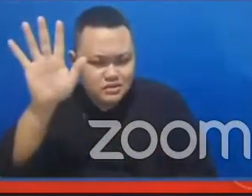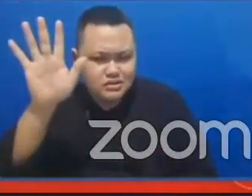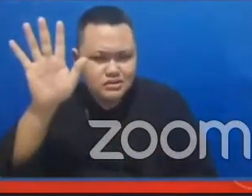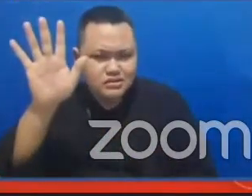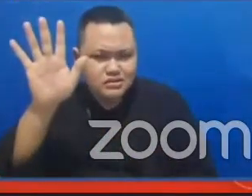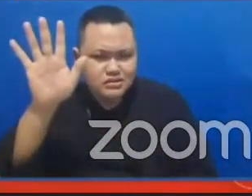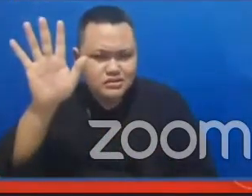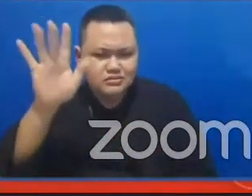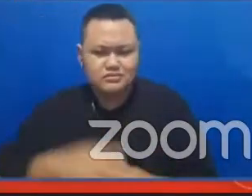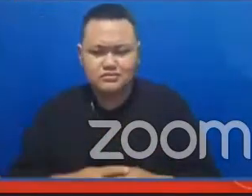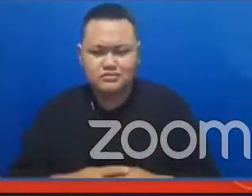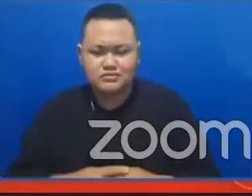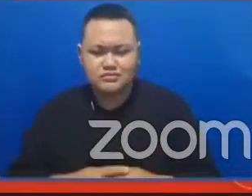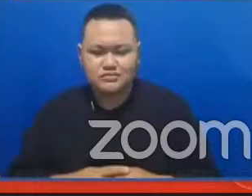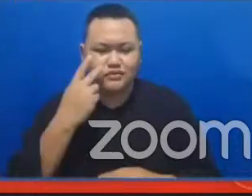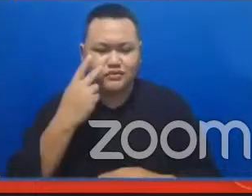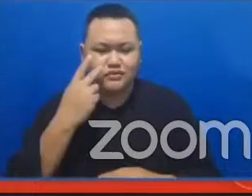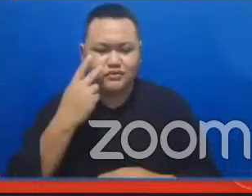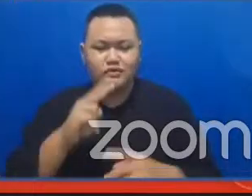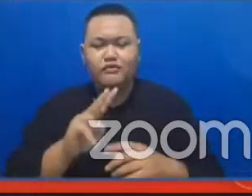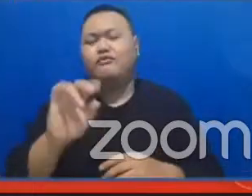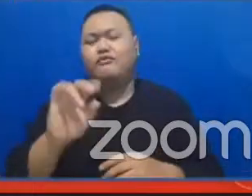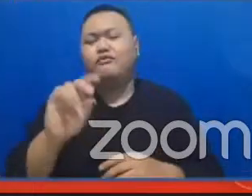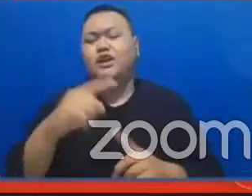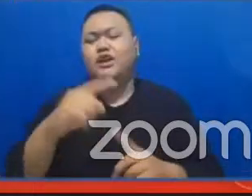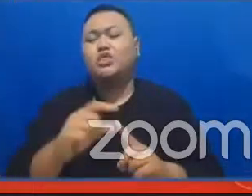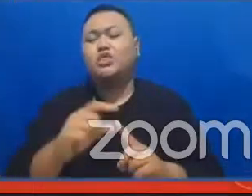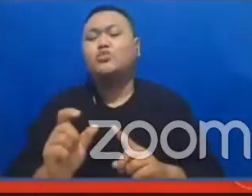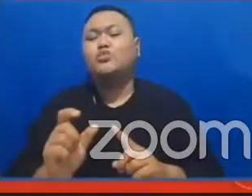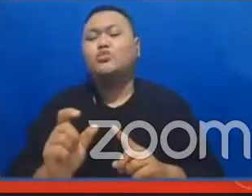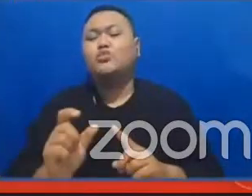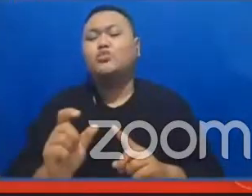secara virtual, dapat tersaji